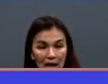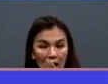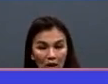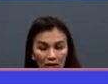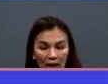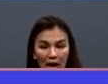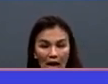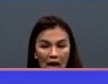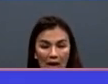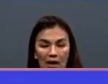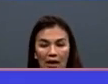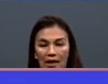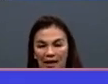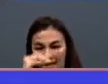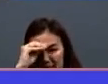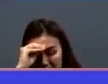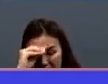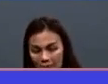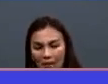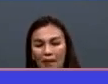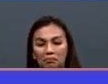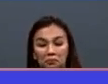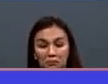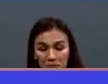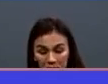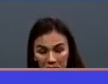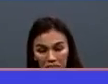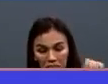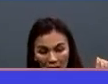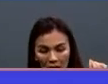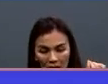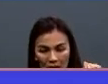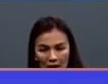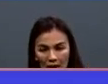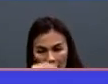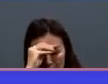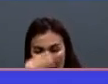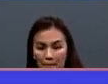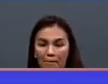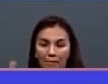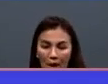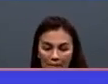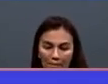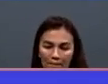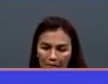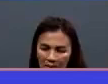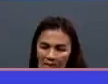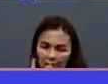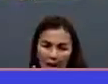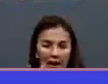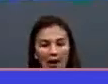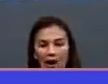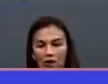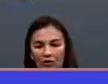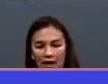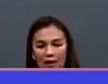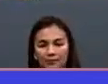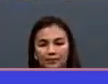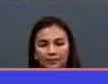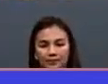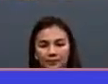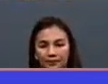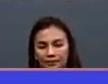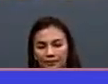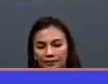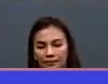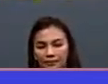มากำลังมาแล้วก็คนคือราคาราคาไม่แพงเ้าเรียกว่าเอื้อมถึงใช่แต่สิ่งที่จะต้องจับตามองตอนนี้ก็คือว่า